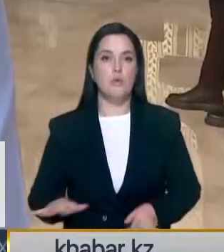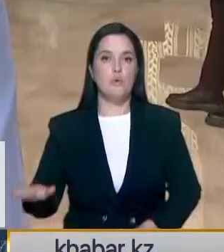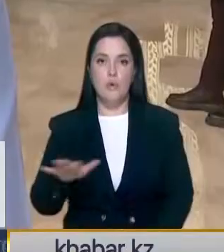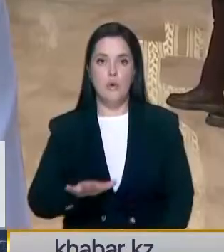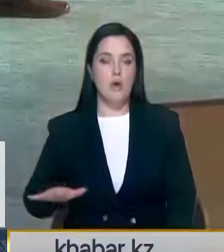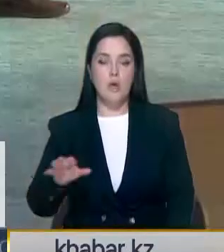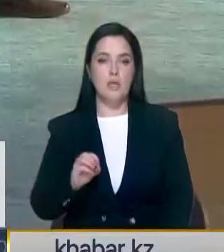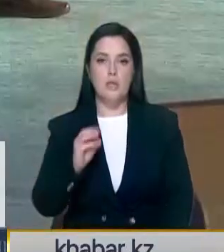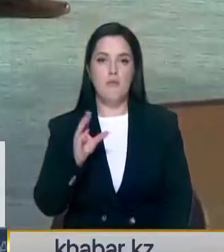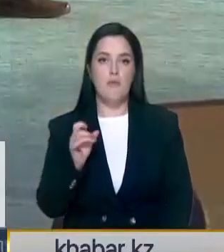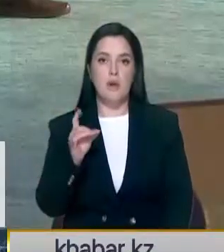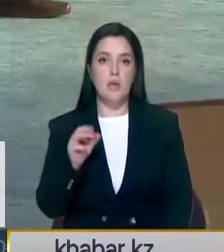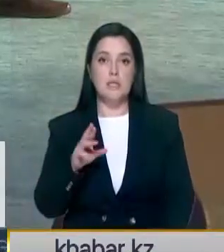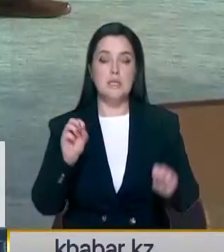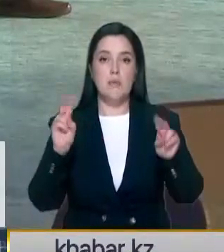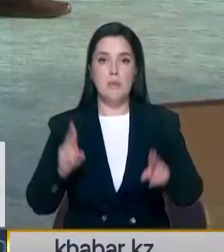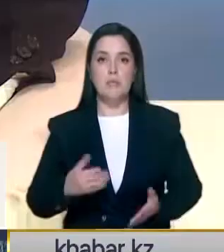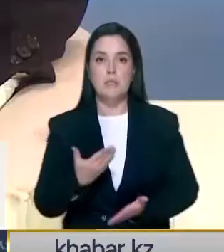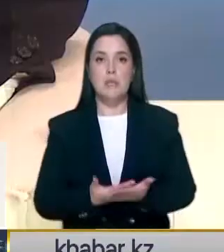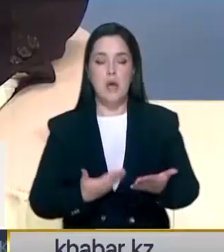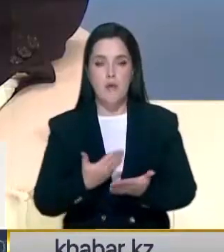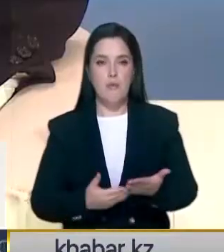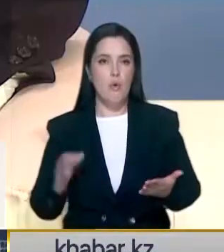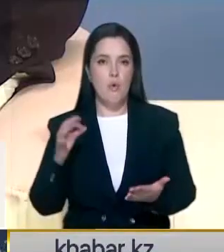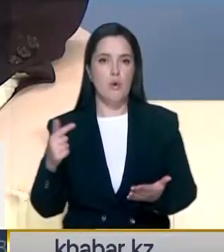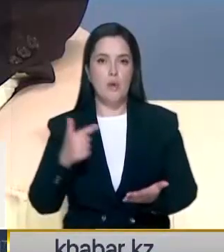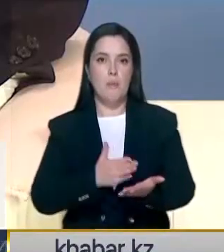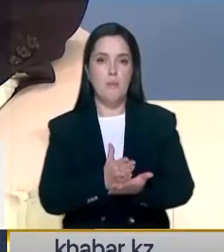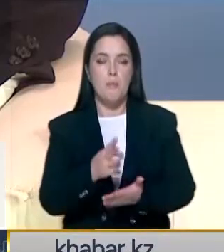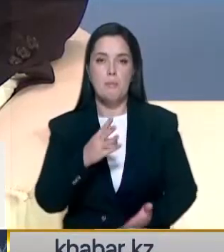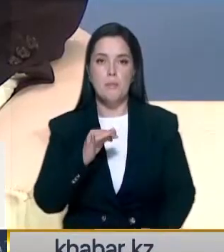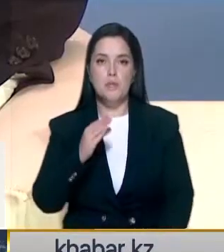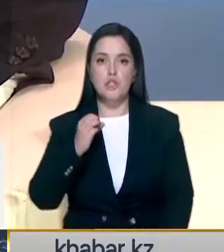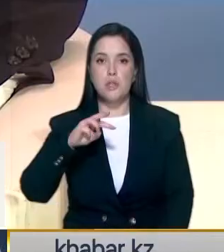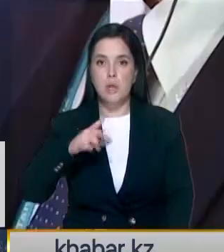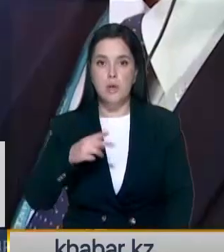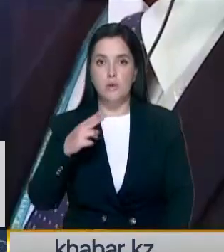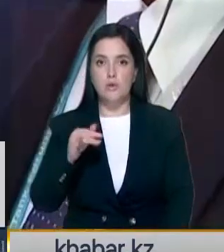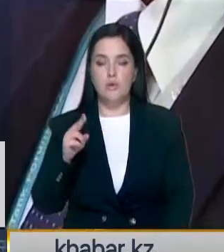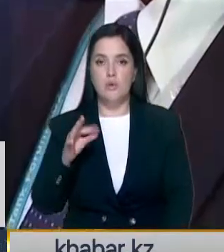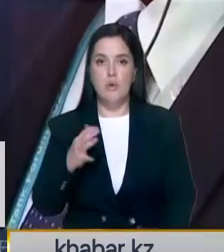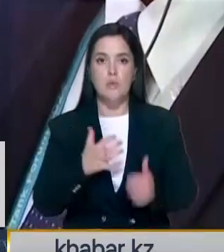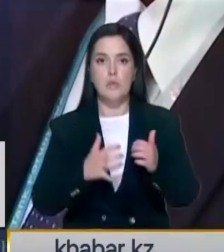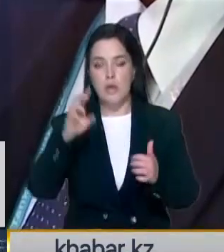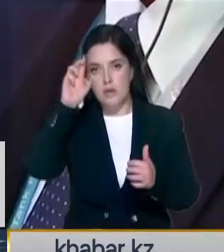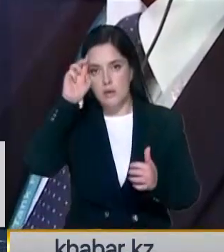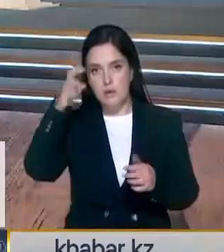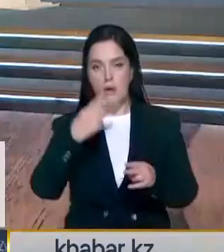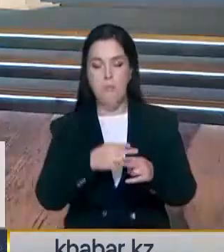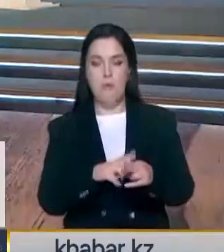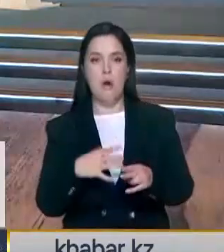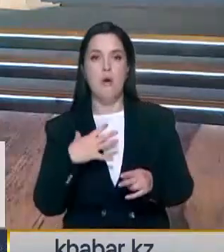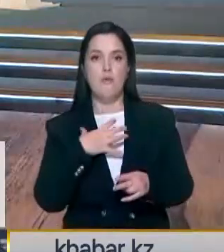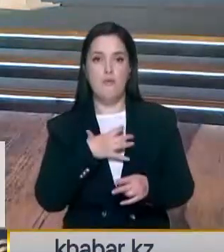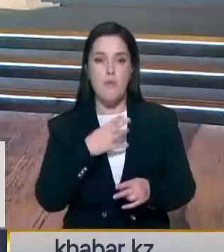всей Евразии. Специальный советник по геополитике из Франции Мишель Дюко в своем выступлении отметил, что средние державы становятся все значимыми.